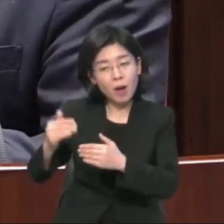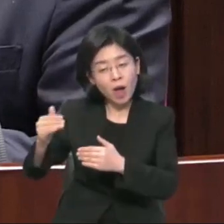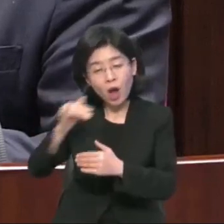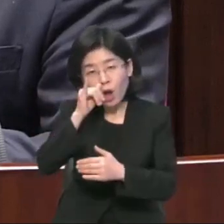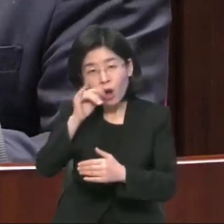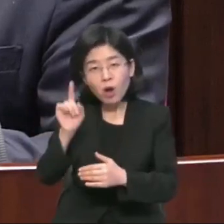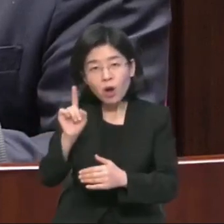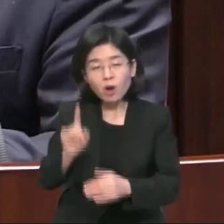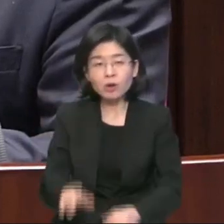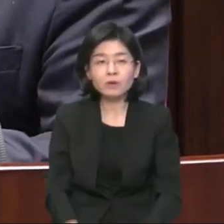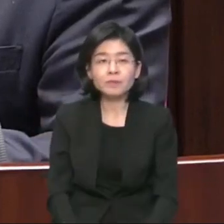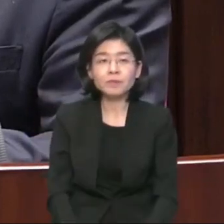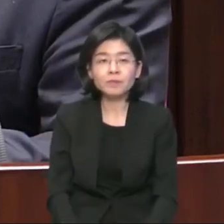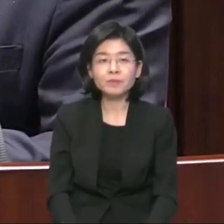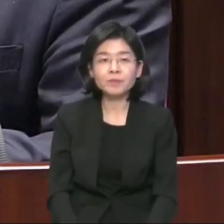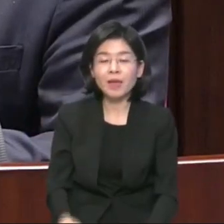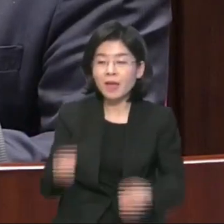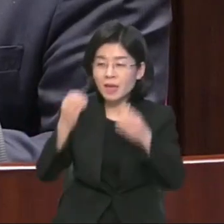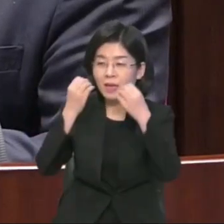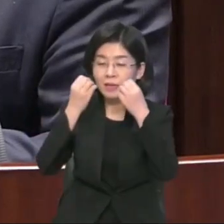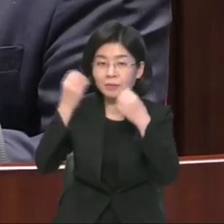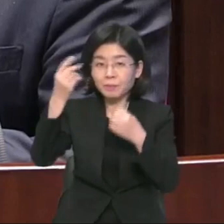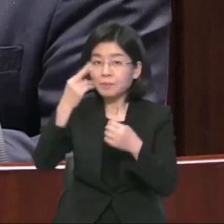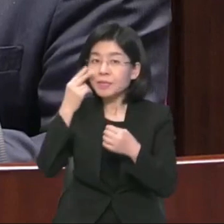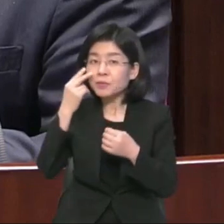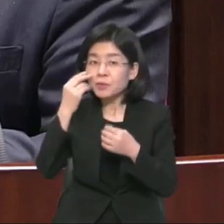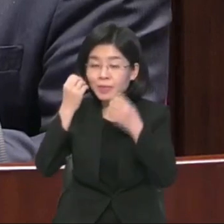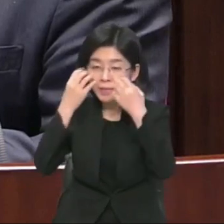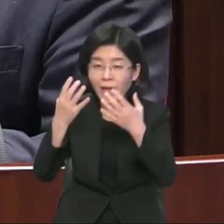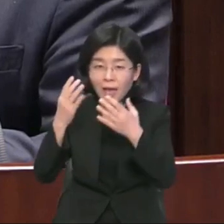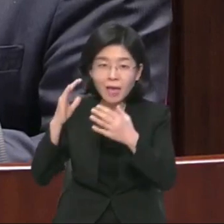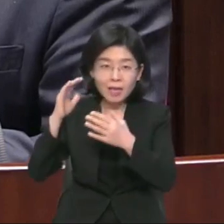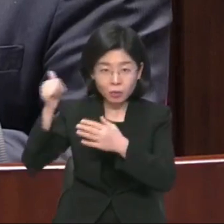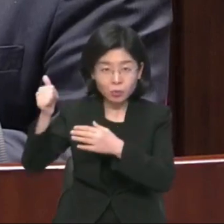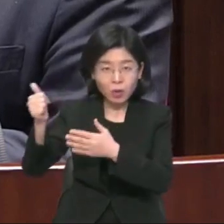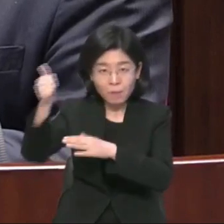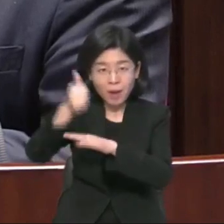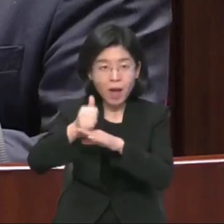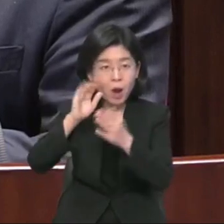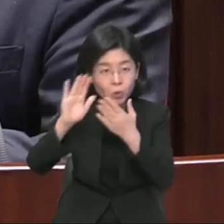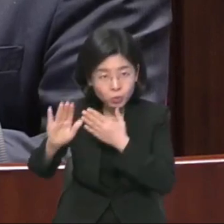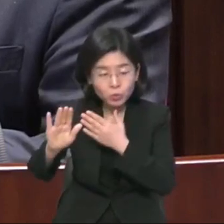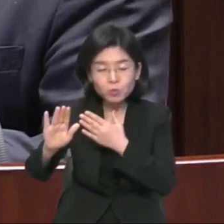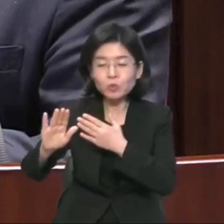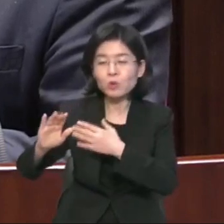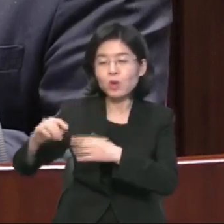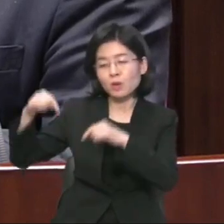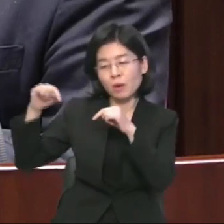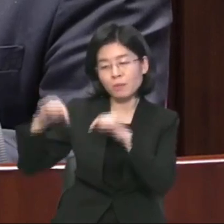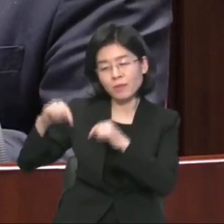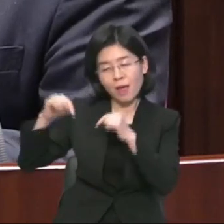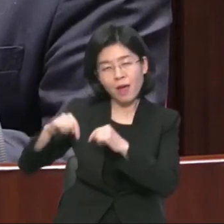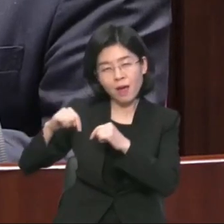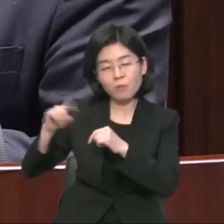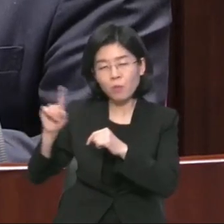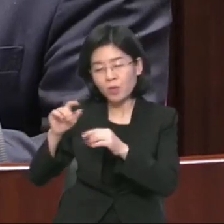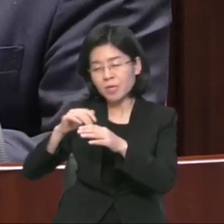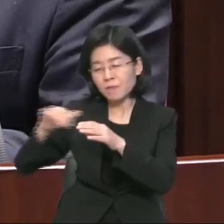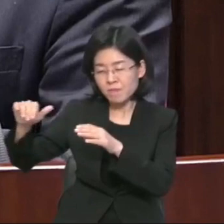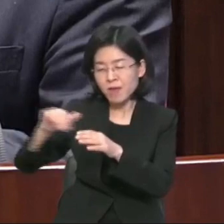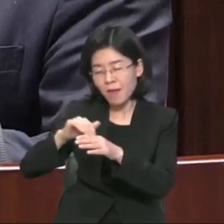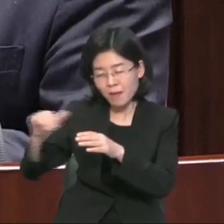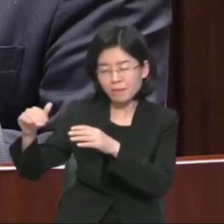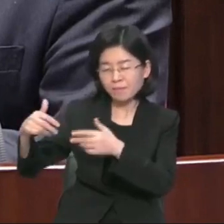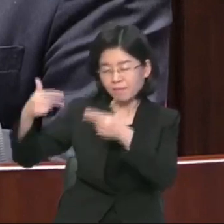행정부 출범 이후에 그 양측 그 협상 대표단 간 이메일 또 뭐 화상